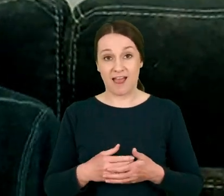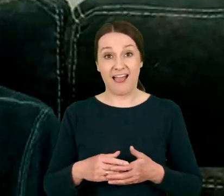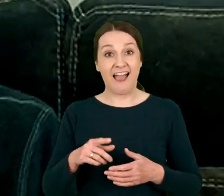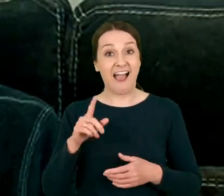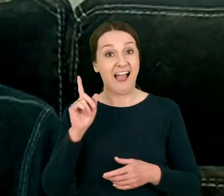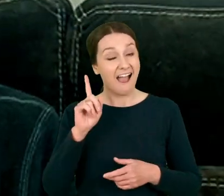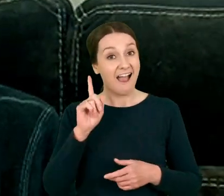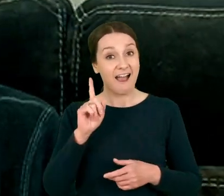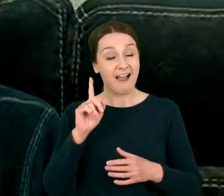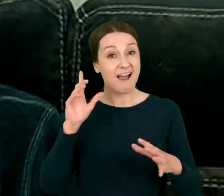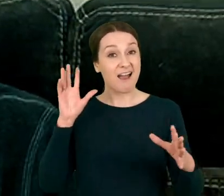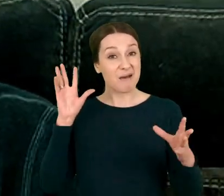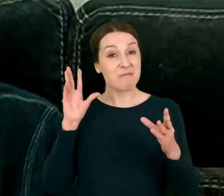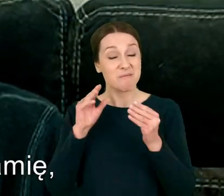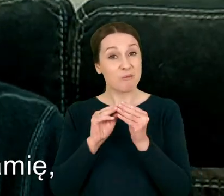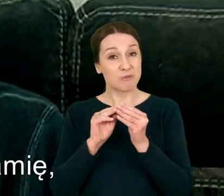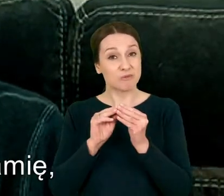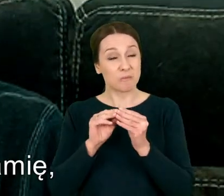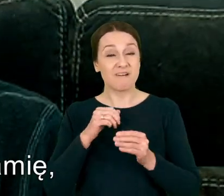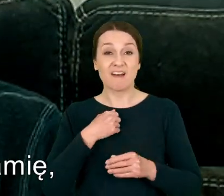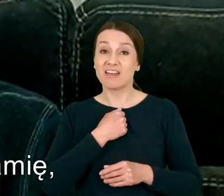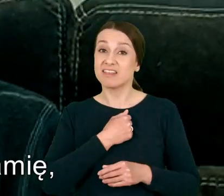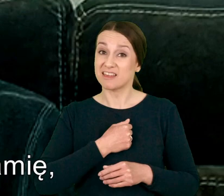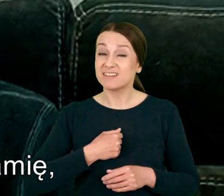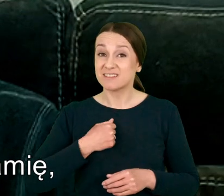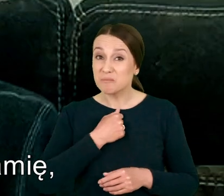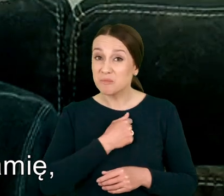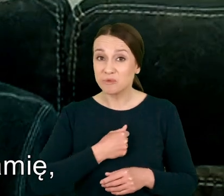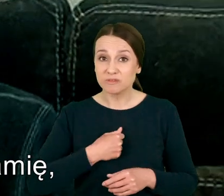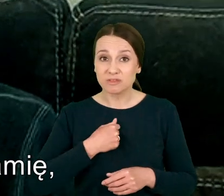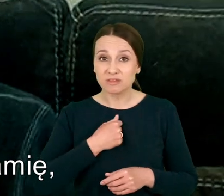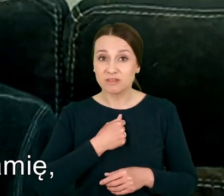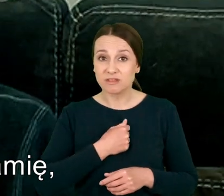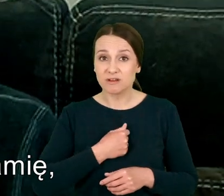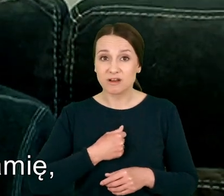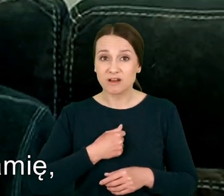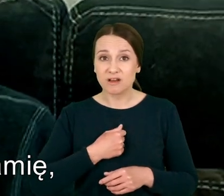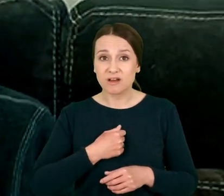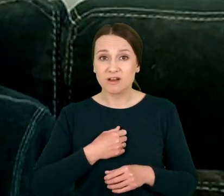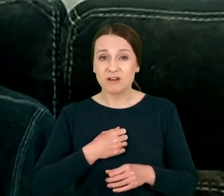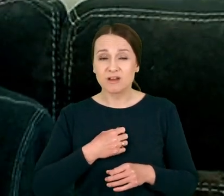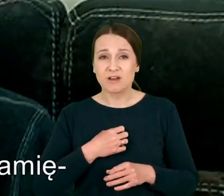zaległości. I mimo tak smutne znamie,